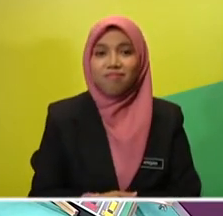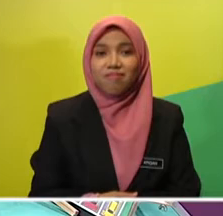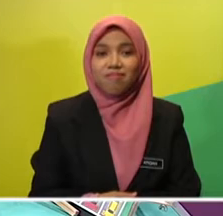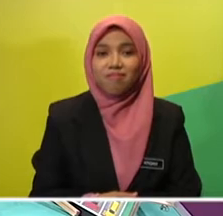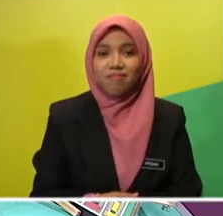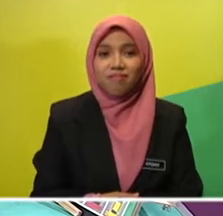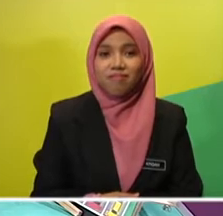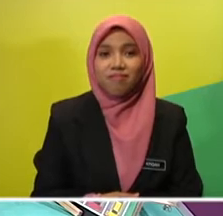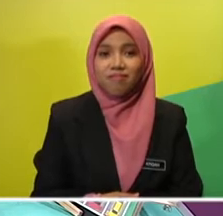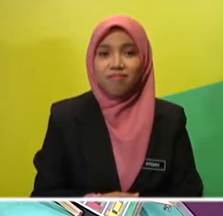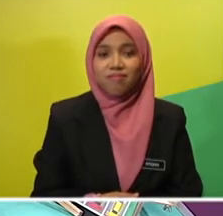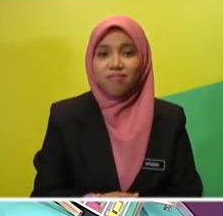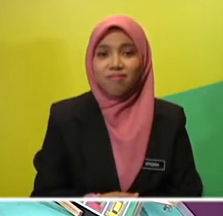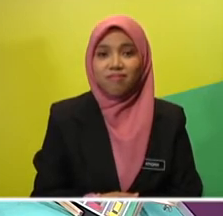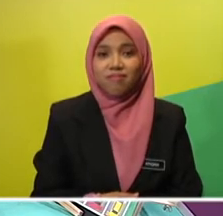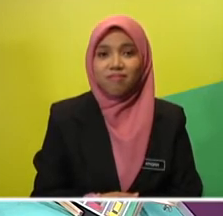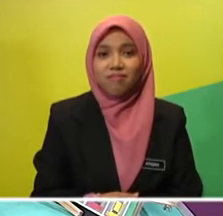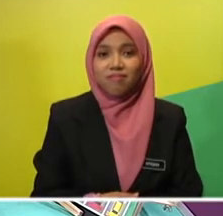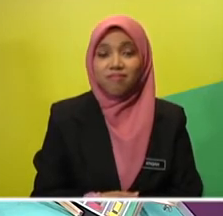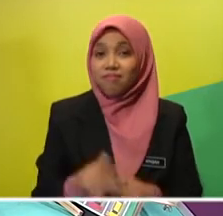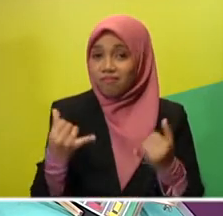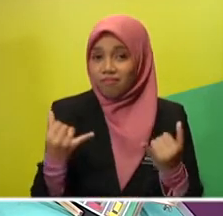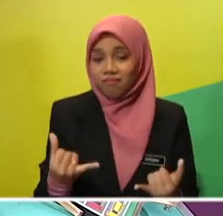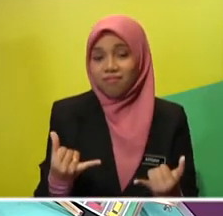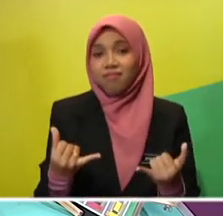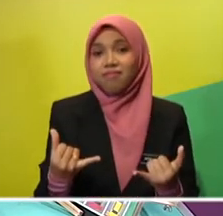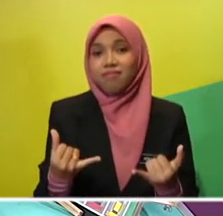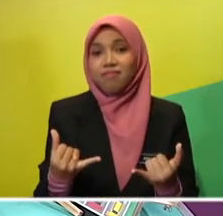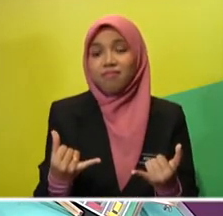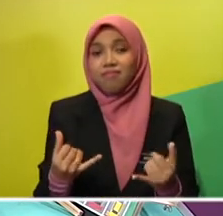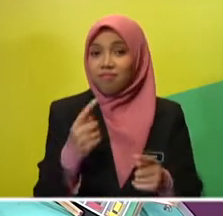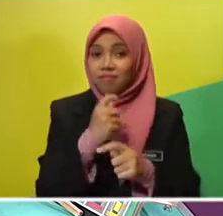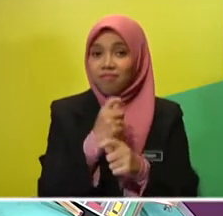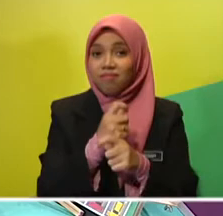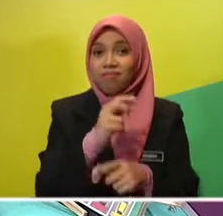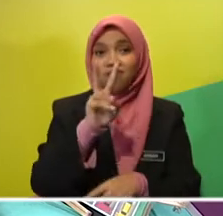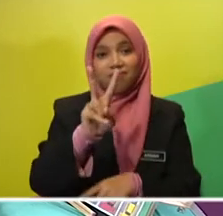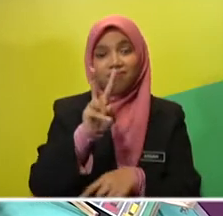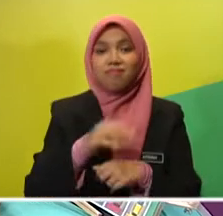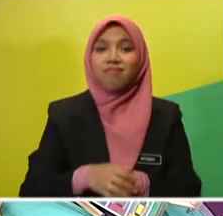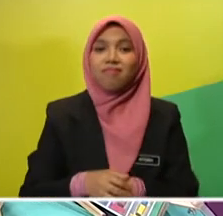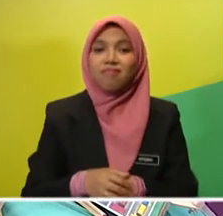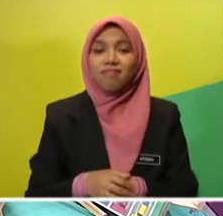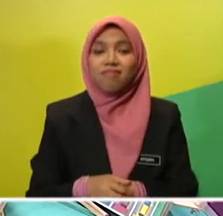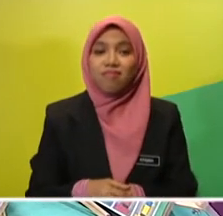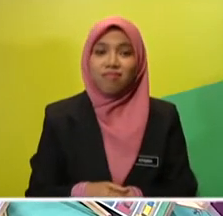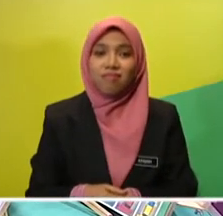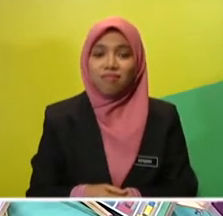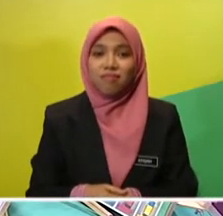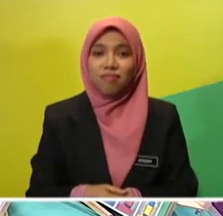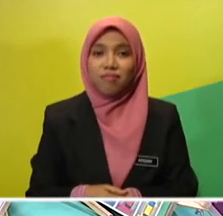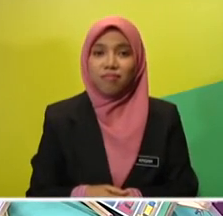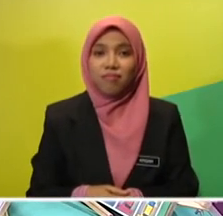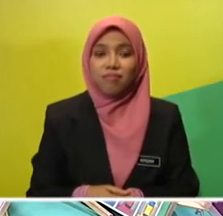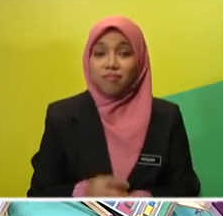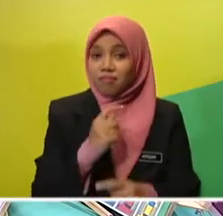Baik. Saya akan berikan token untuk Kak Rina. Kita pergi ke tugasan kedua pula. Sekarang terus, cikgu? Sekarang. Baiklah. Tugasan keduanya? Tugasan